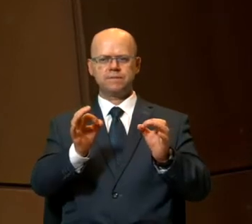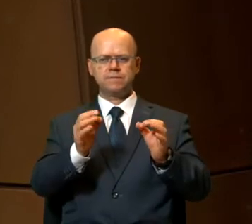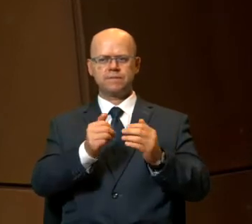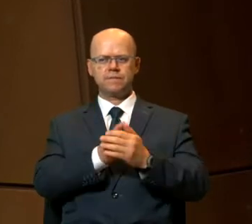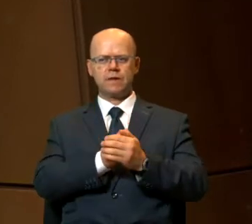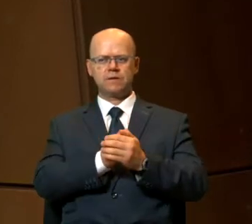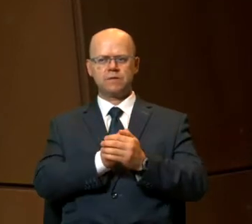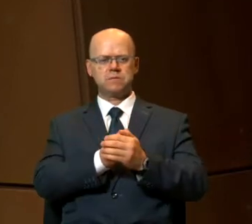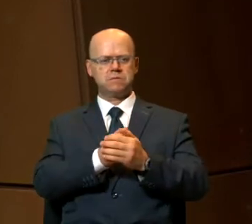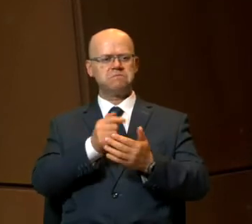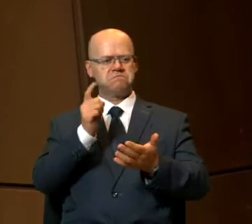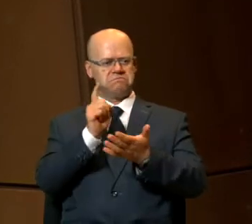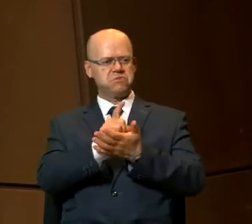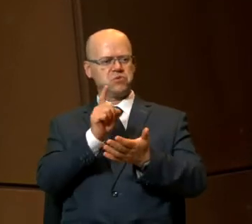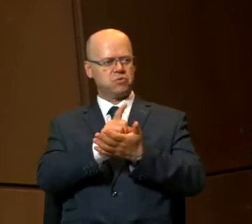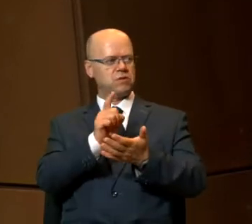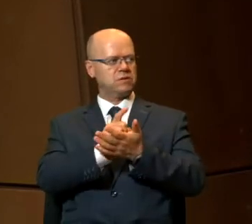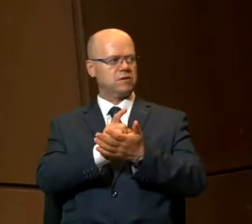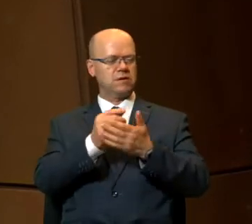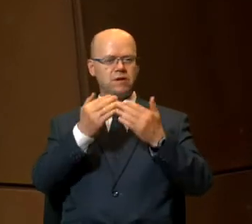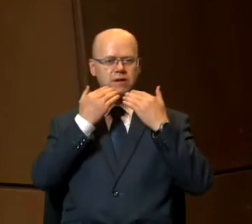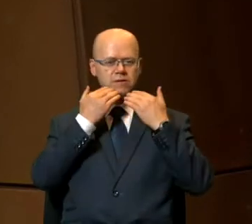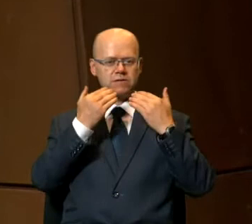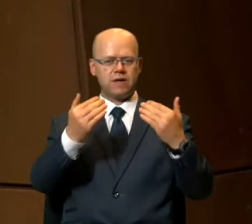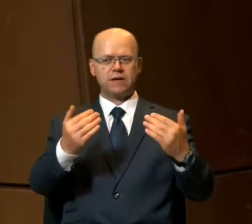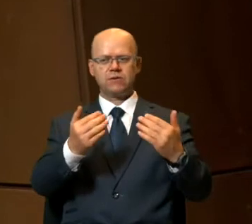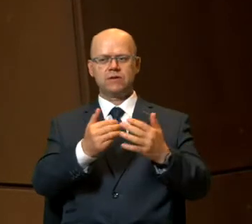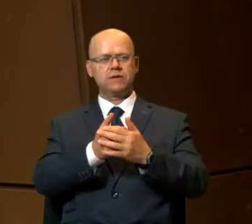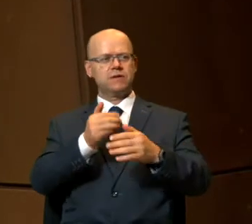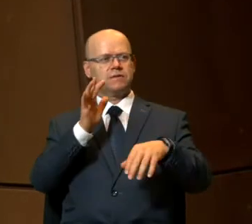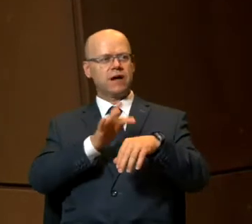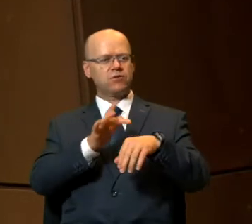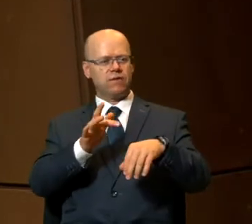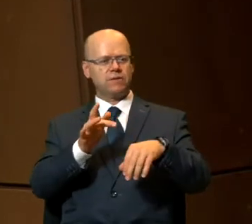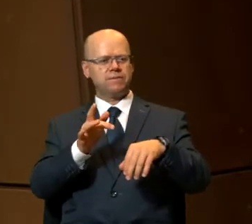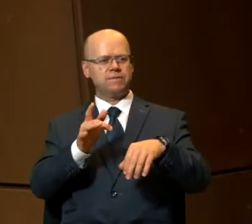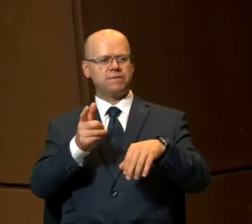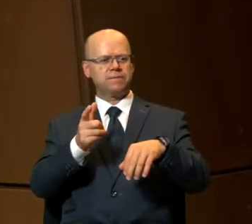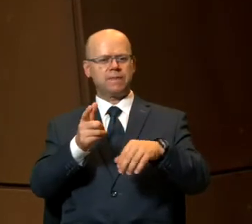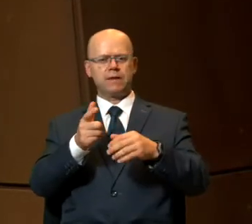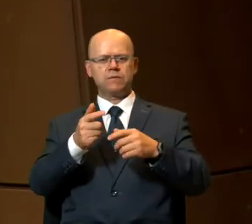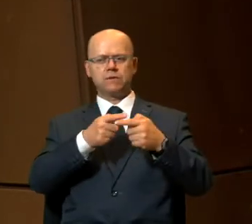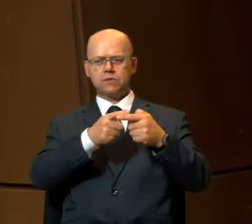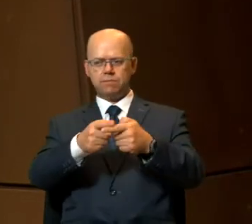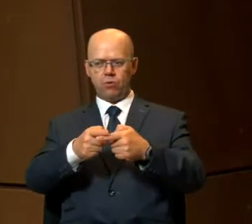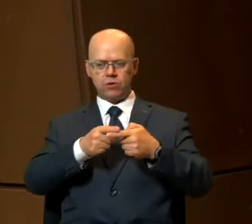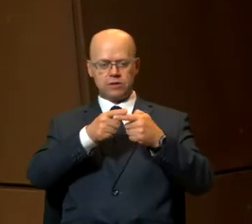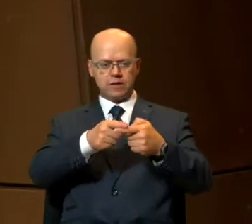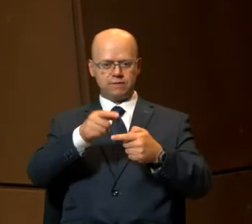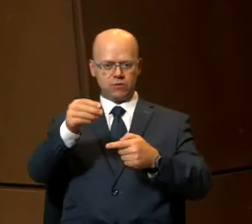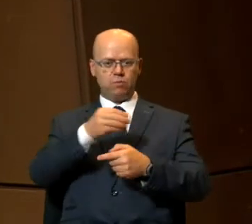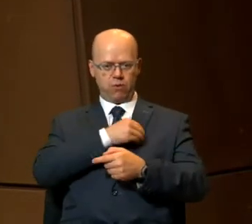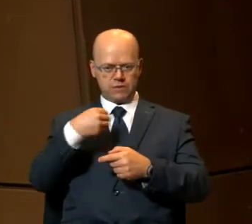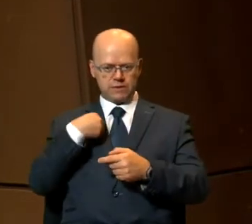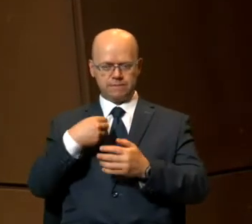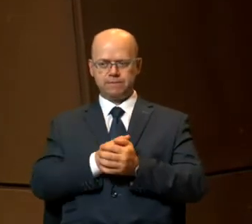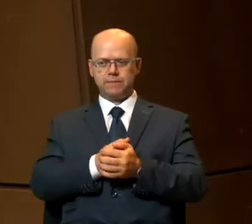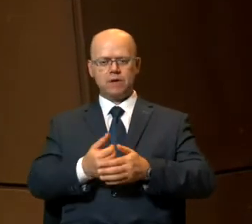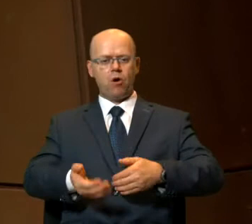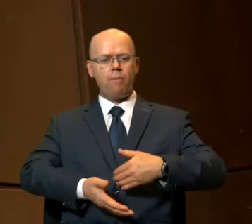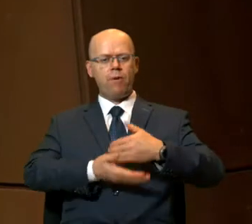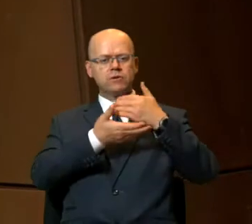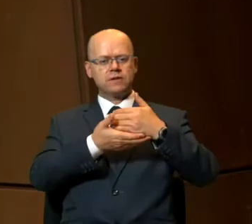odniesiono olbrzymi sukces dzięki takiemu podejściu, więc sukces tego społeczeństwa w dużej mierze